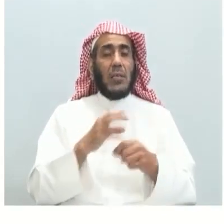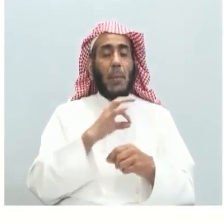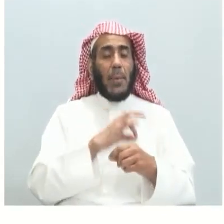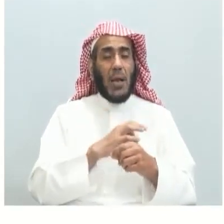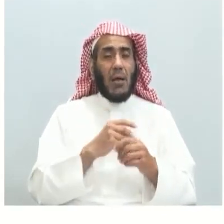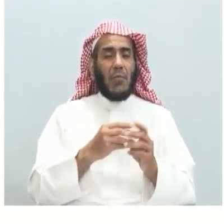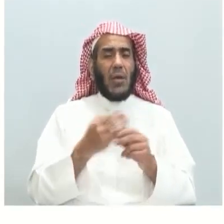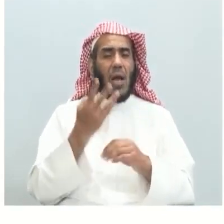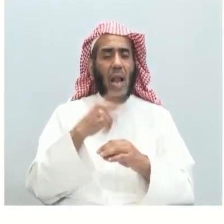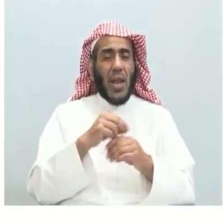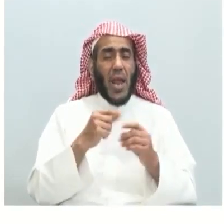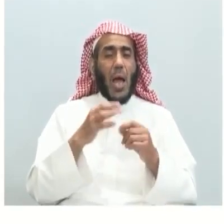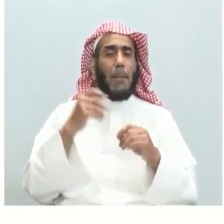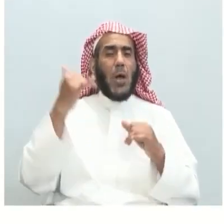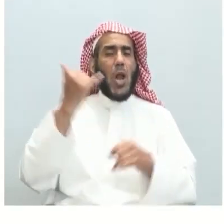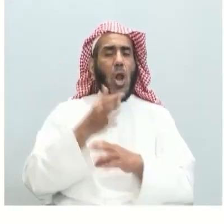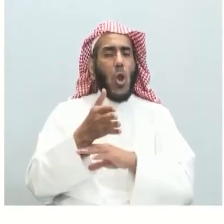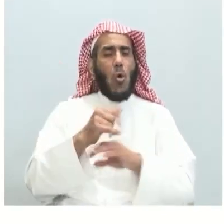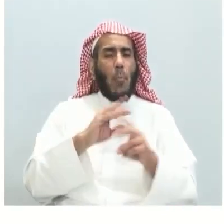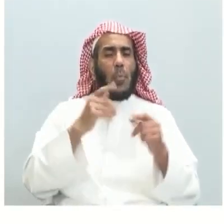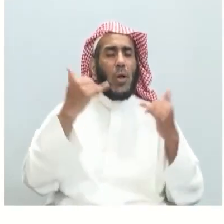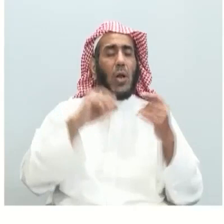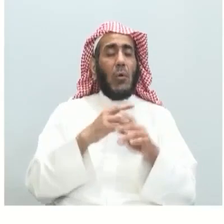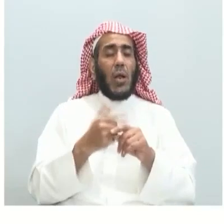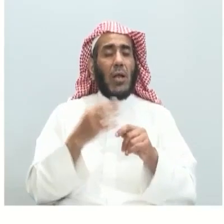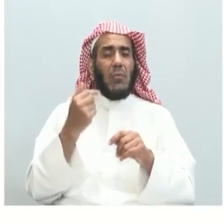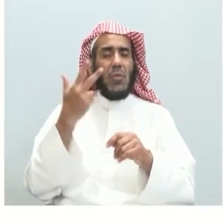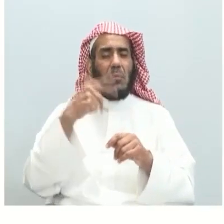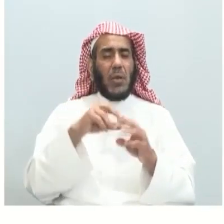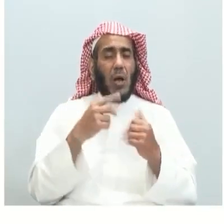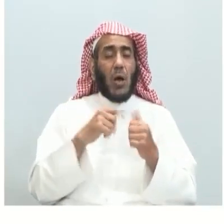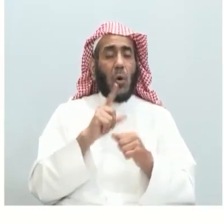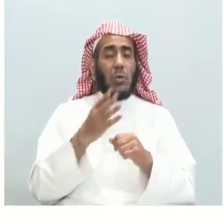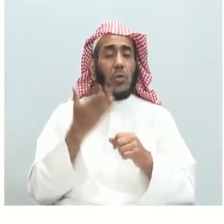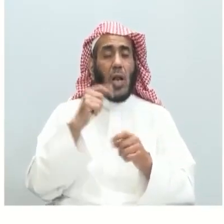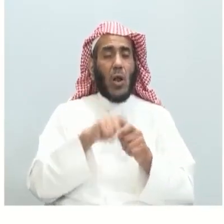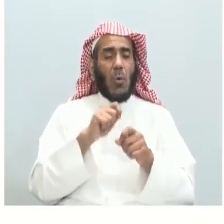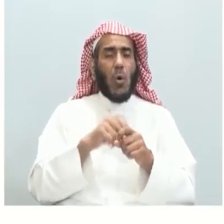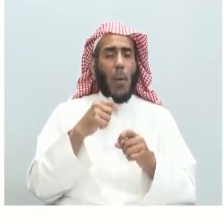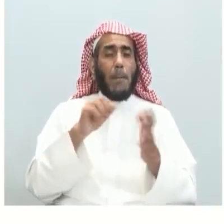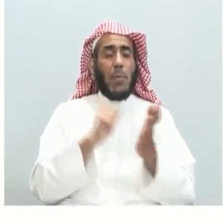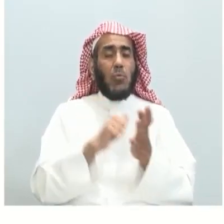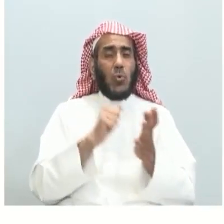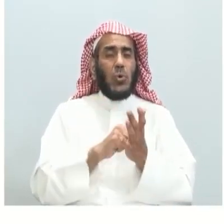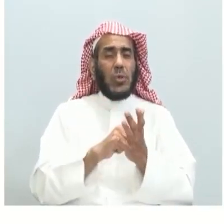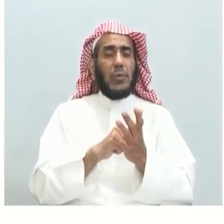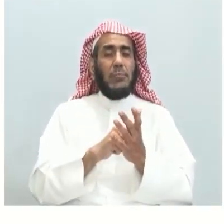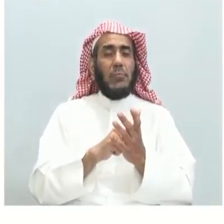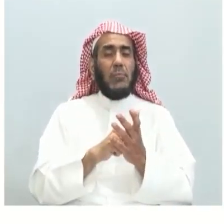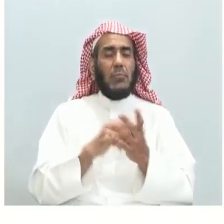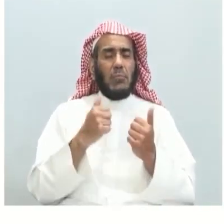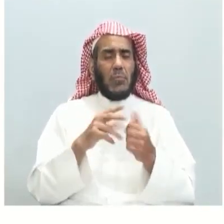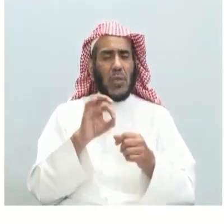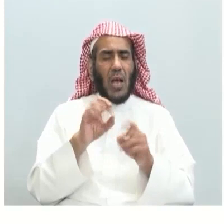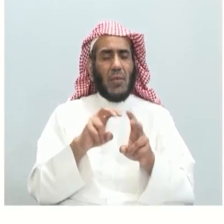الانعام الوارده في الايات والايه رقم 80 والله جعل لكم من بيوتكم من السوره نريد